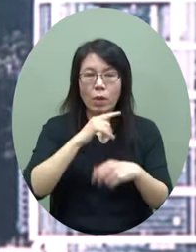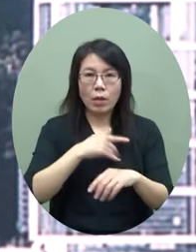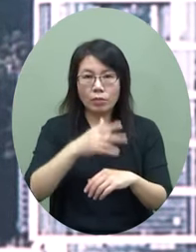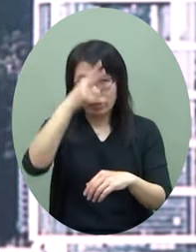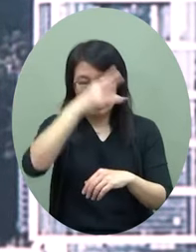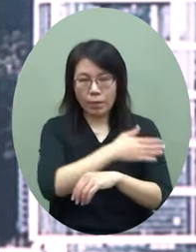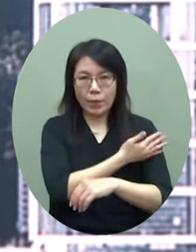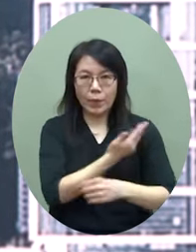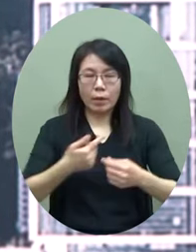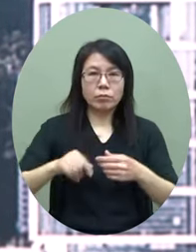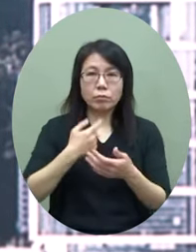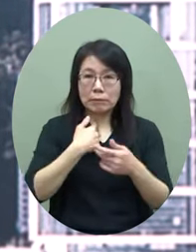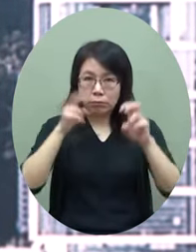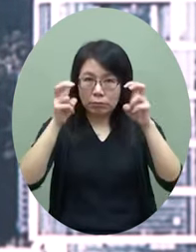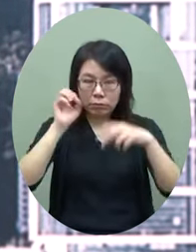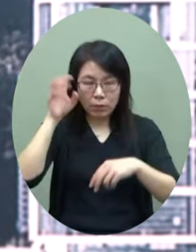出声明或者宣誓